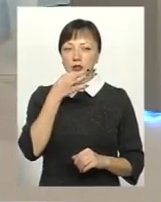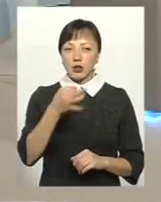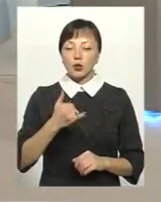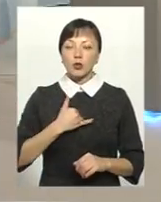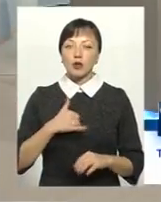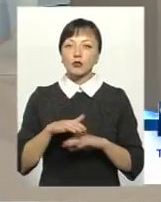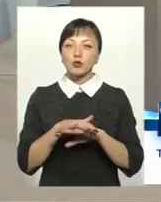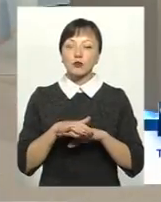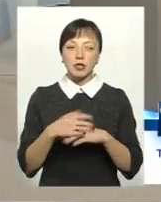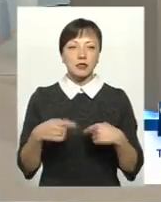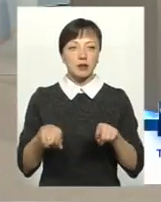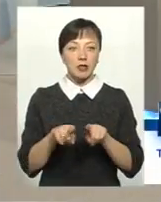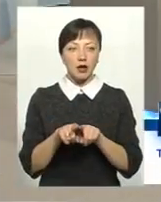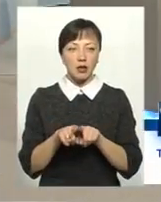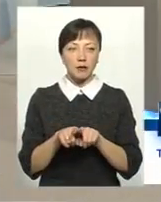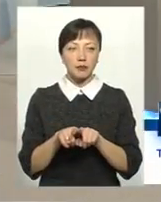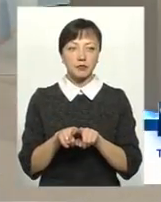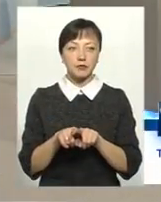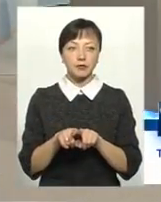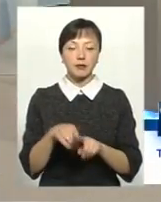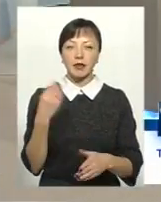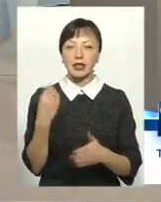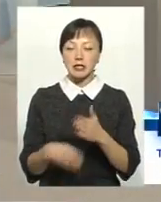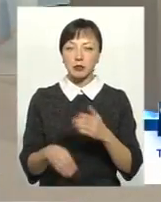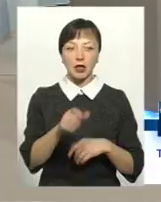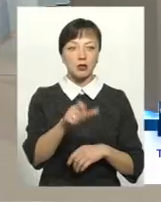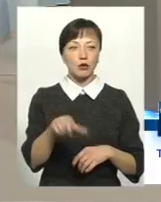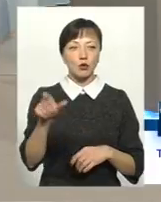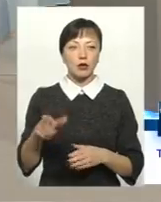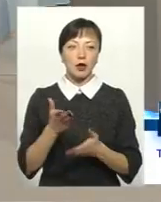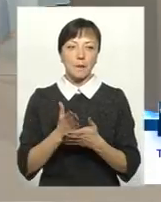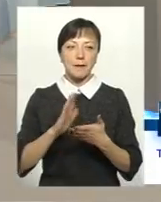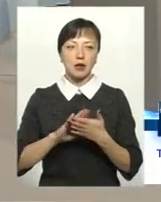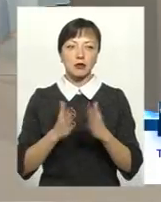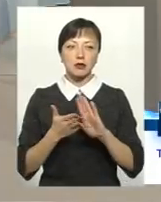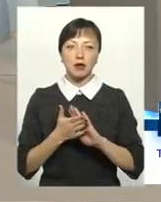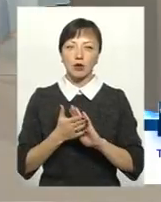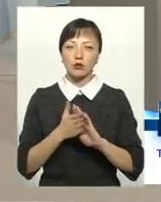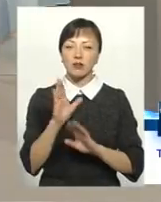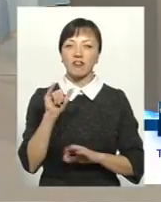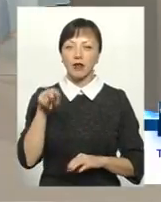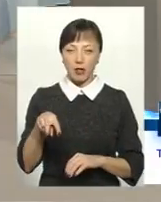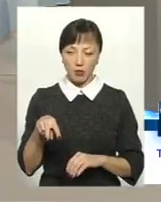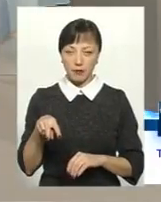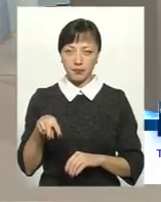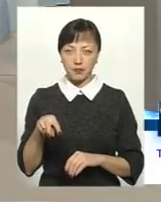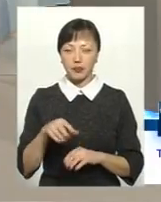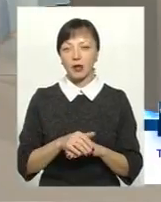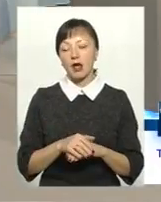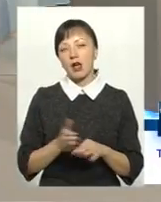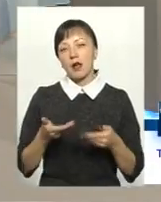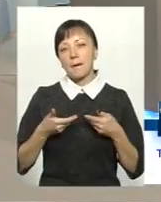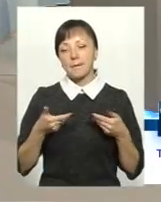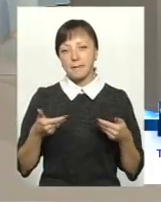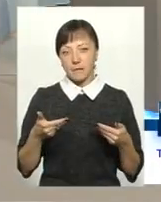суспільстві така дуже стигматизація, дискримінація людей, які мають статус ВІЛ. І знаєте що, от ми